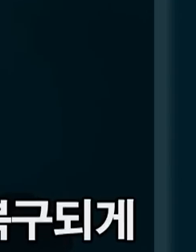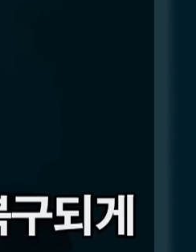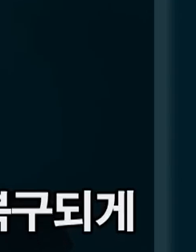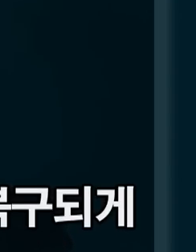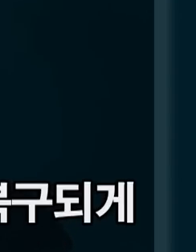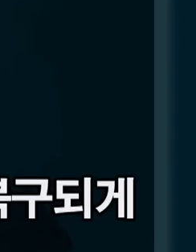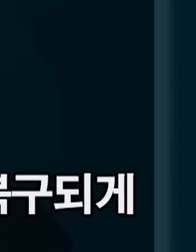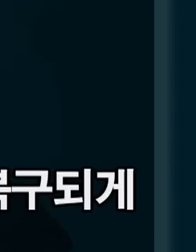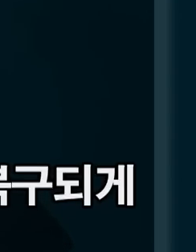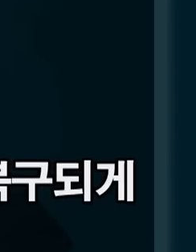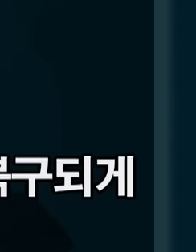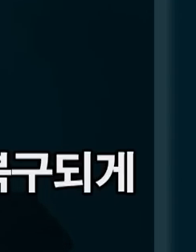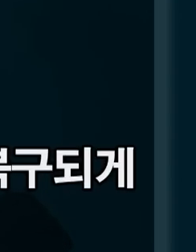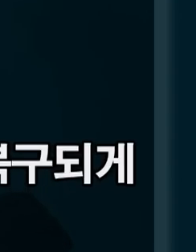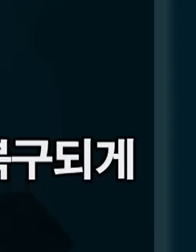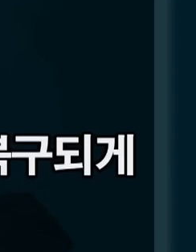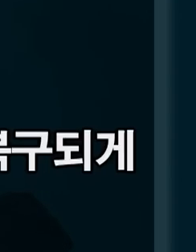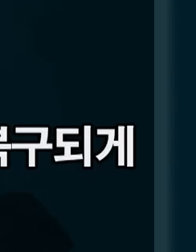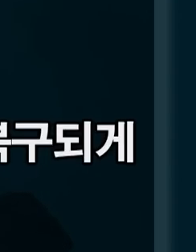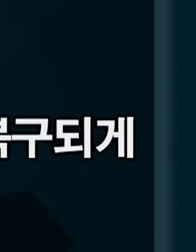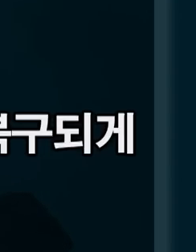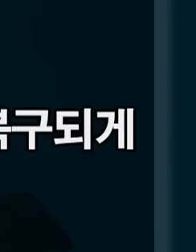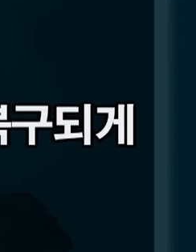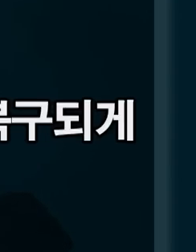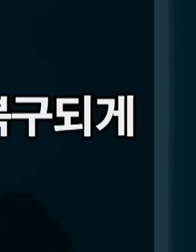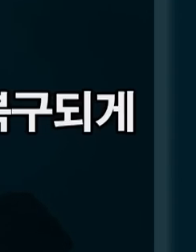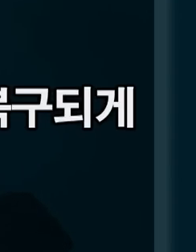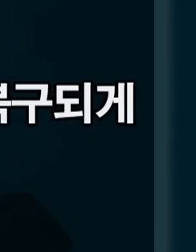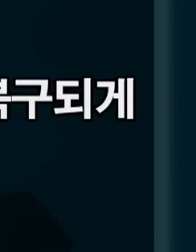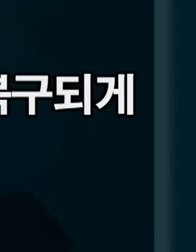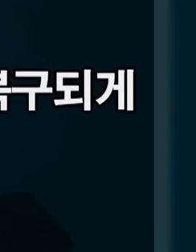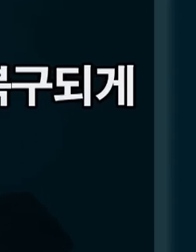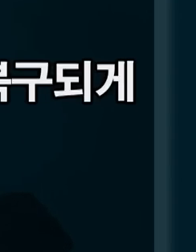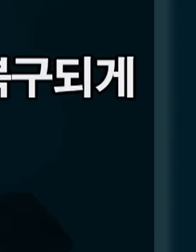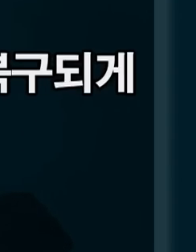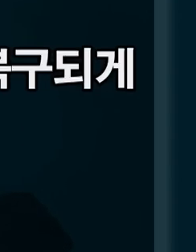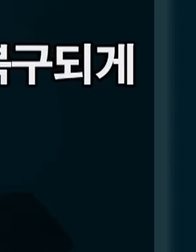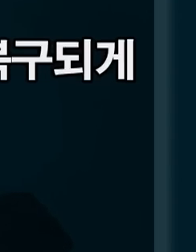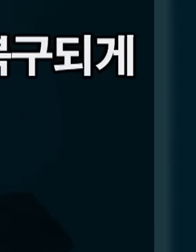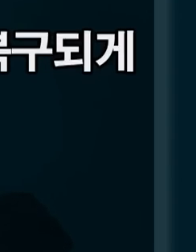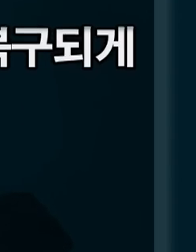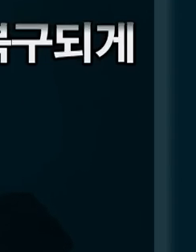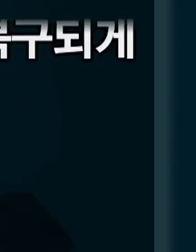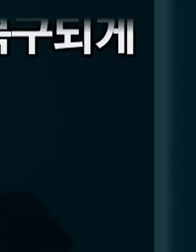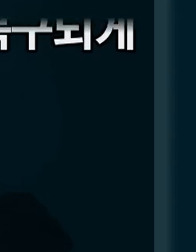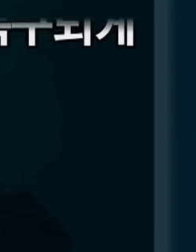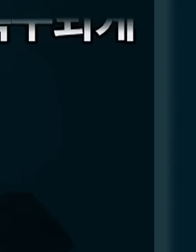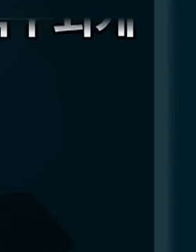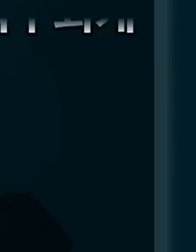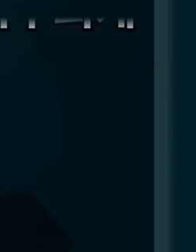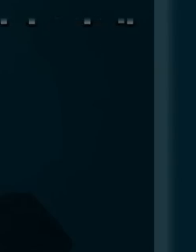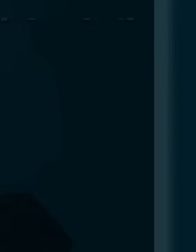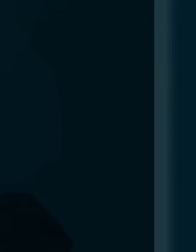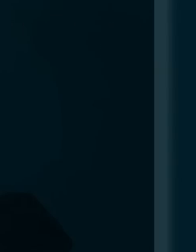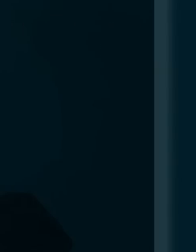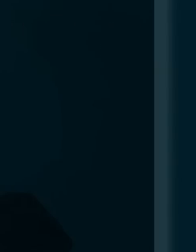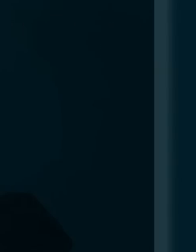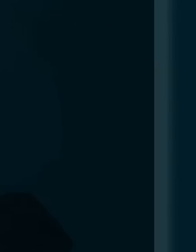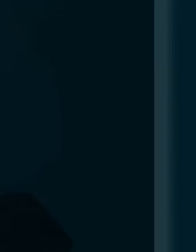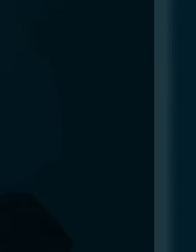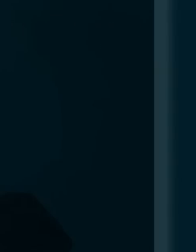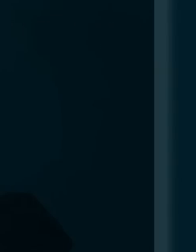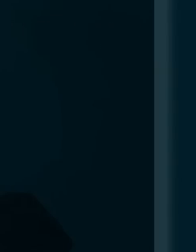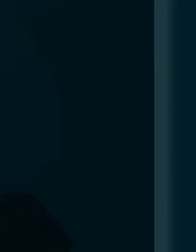기쁨이 가득하게 하옵소서. 집중호우로 피해를 입은 지역이 속히 복구되게 하시고